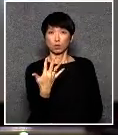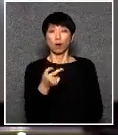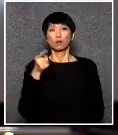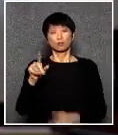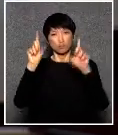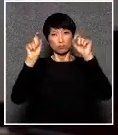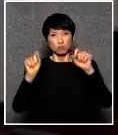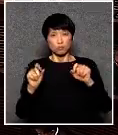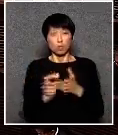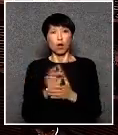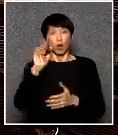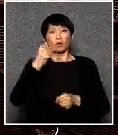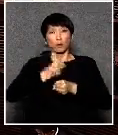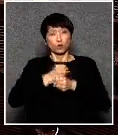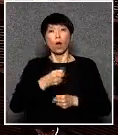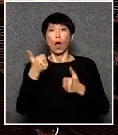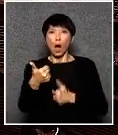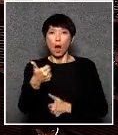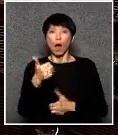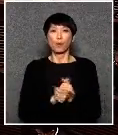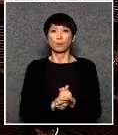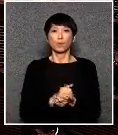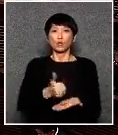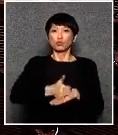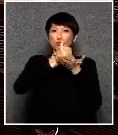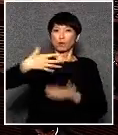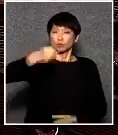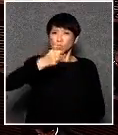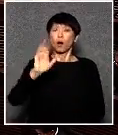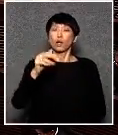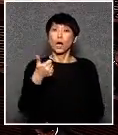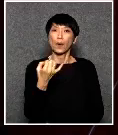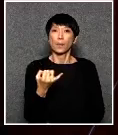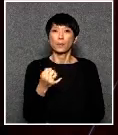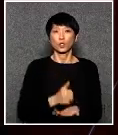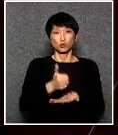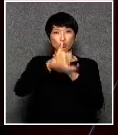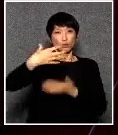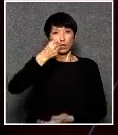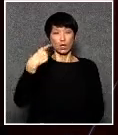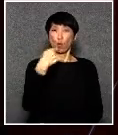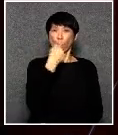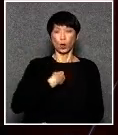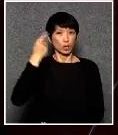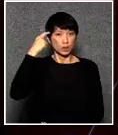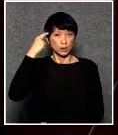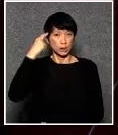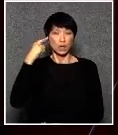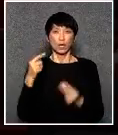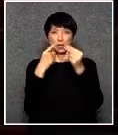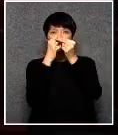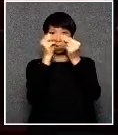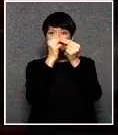上係可以咁樣做啊？尊貴嘅主席，尊貴嘅主席，你可唔可以話俾我聽？呢70個議